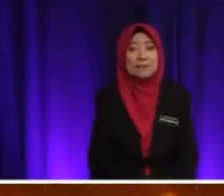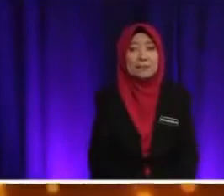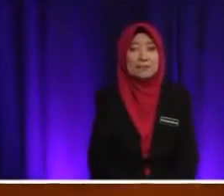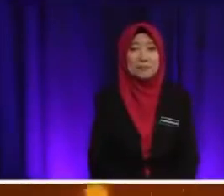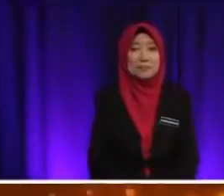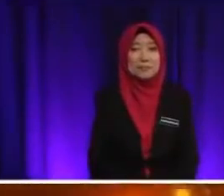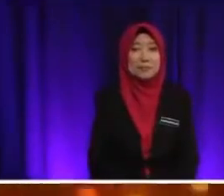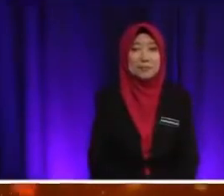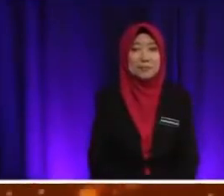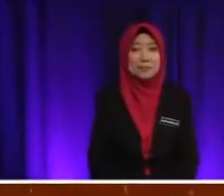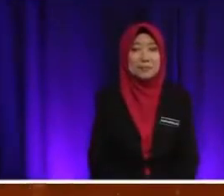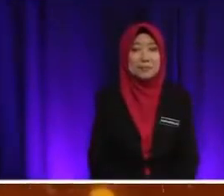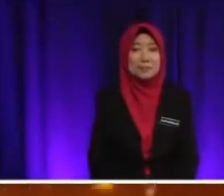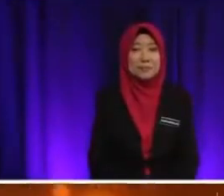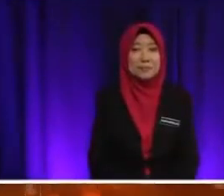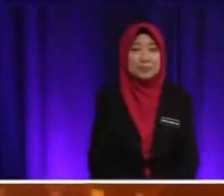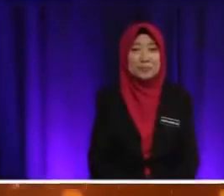sebutkan.